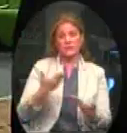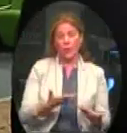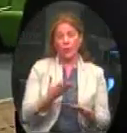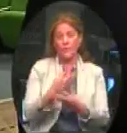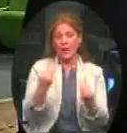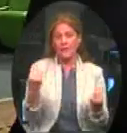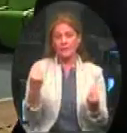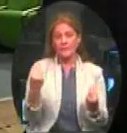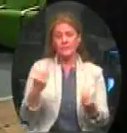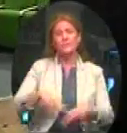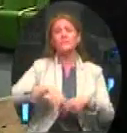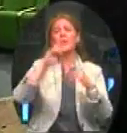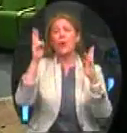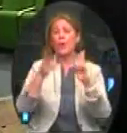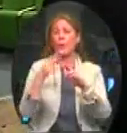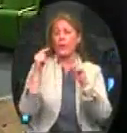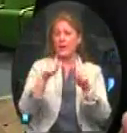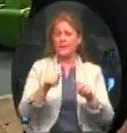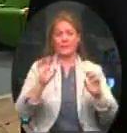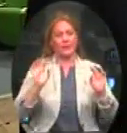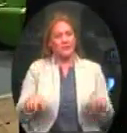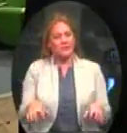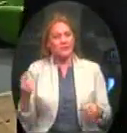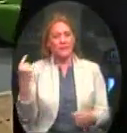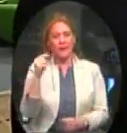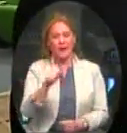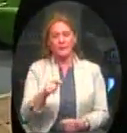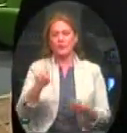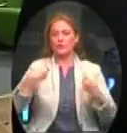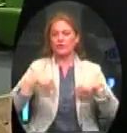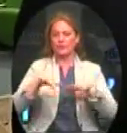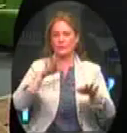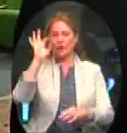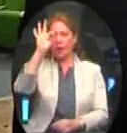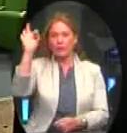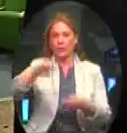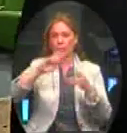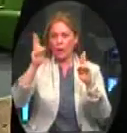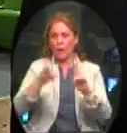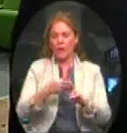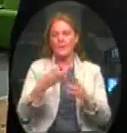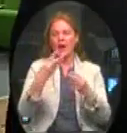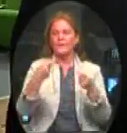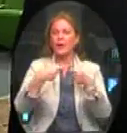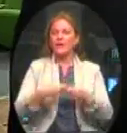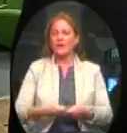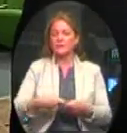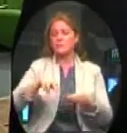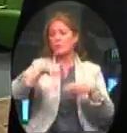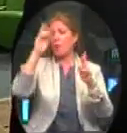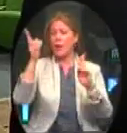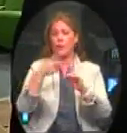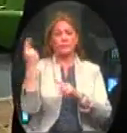לכאן מכל העולם. נשיאים מגיעים לכאן, יש בראש הפרלמנט, הרבה מאוד חברי הפרלמנט מכל העולם. חשוב